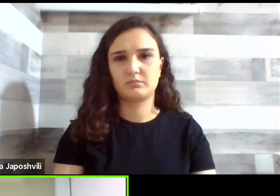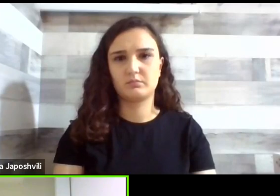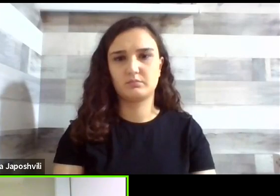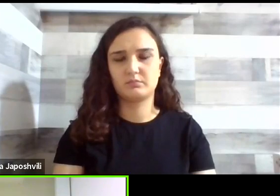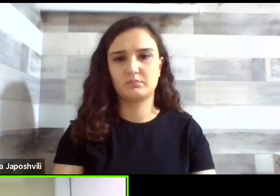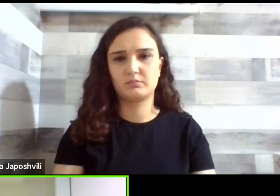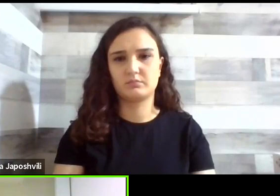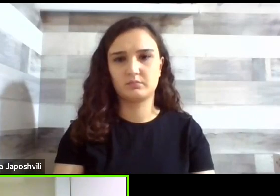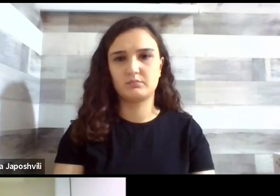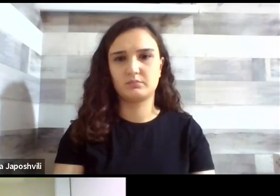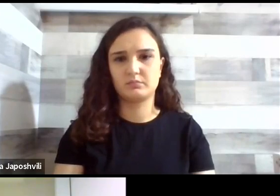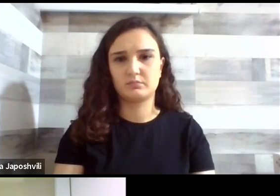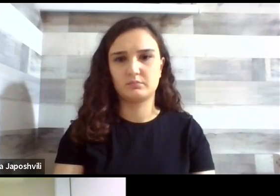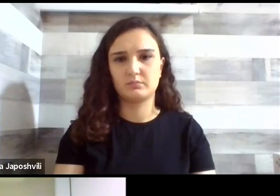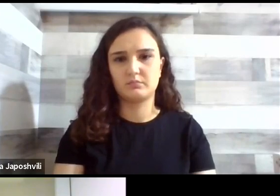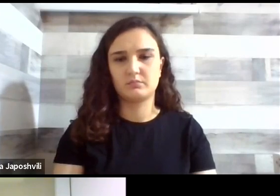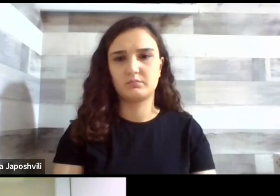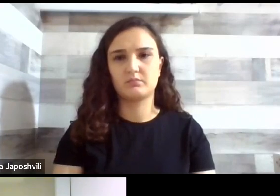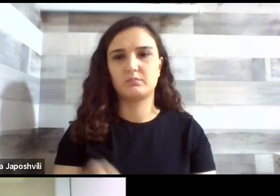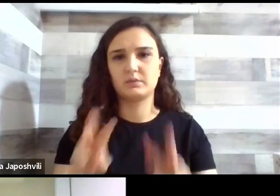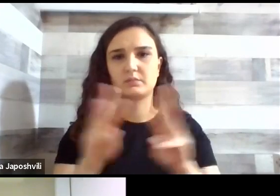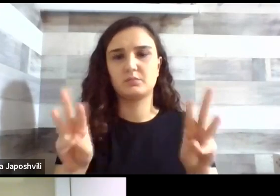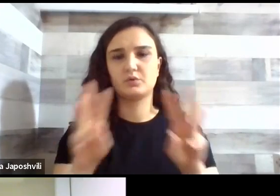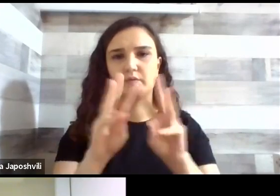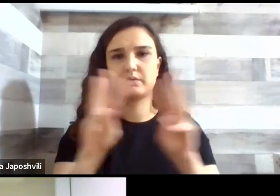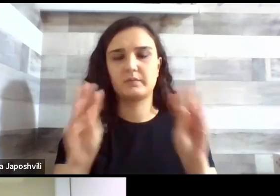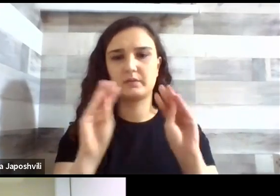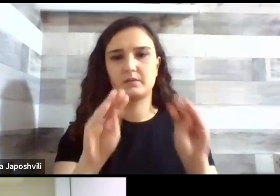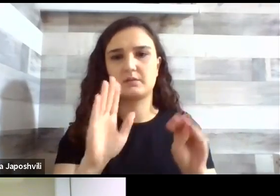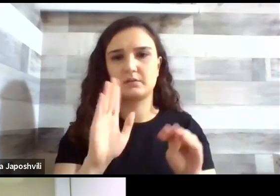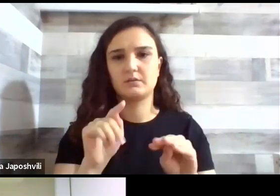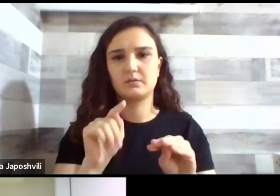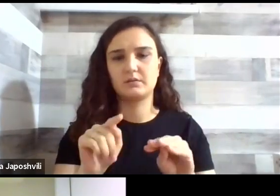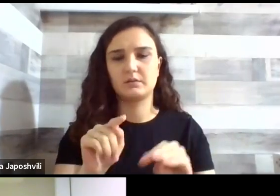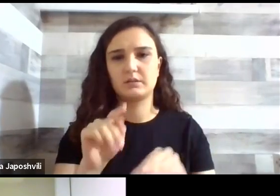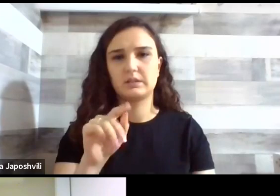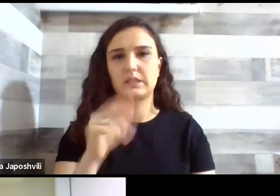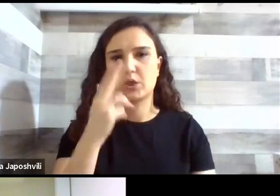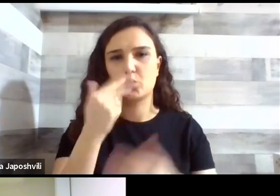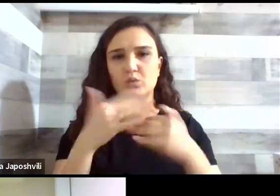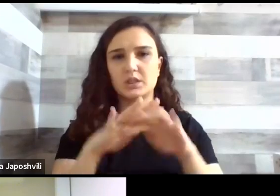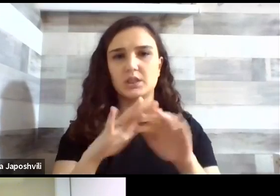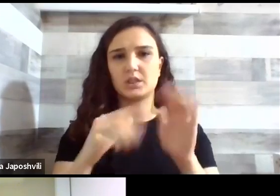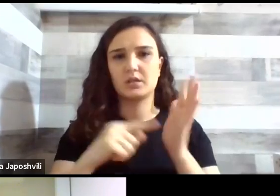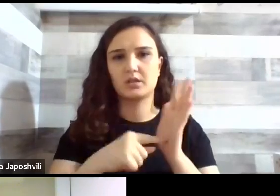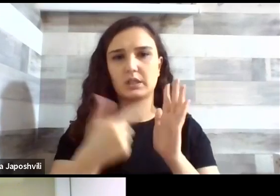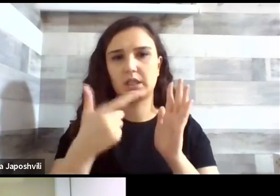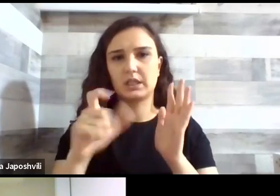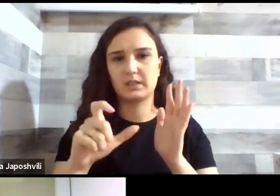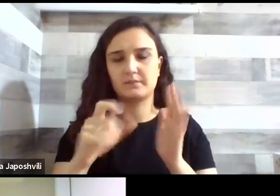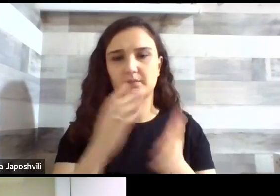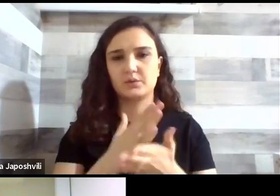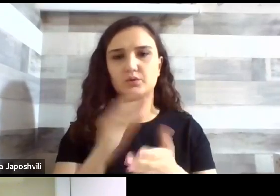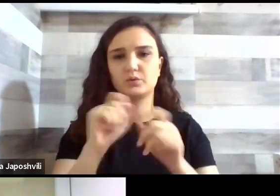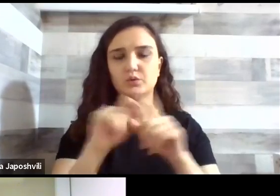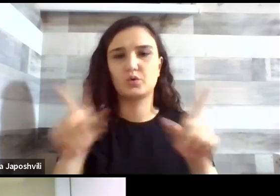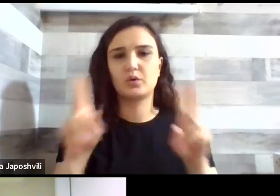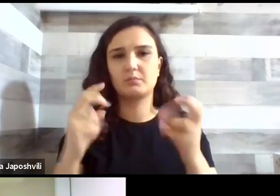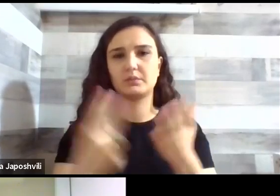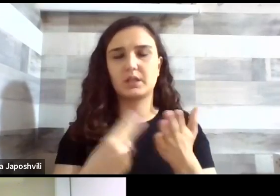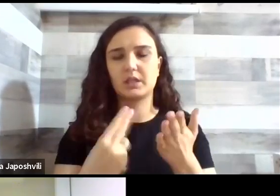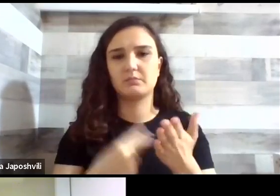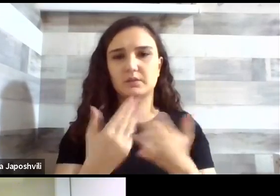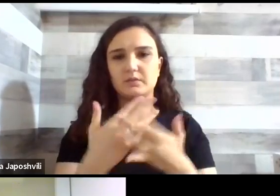ხო, სამინისტროს ვებგვერდზე Inclusion G. არსებობს სახელმძღვანელო სკოლები პანდემიისას